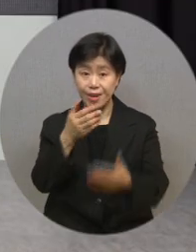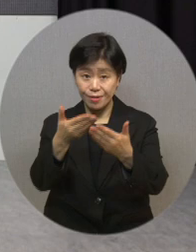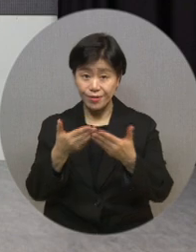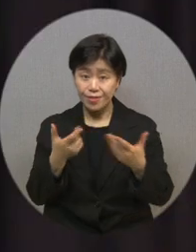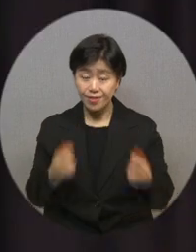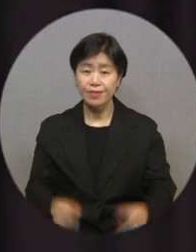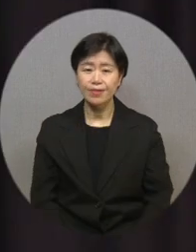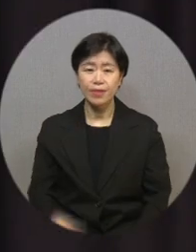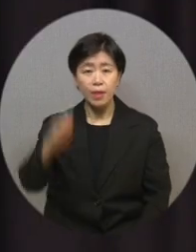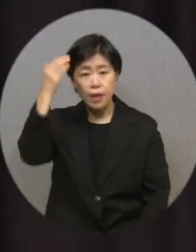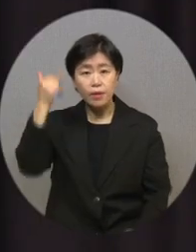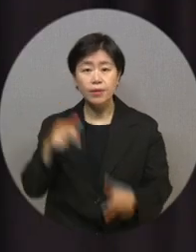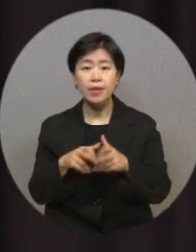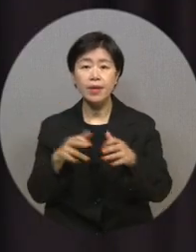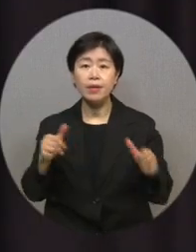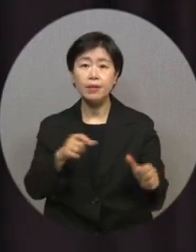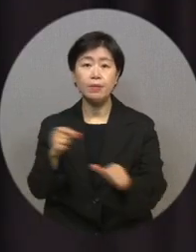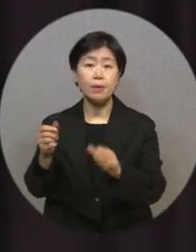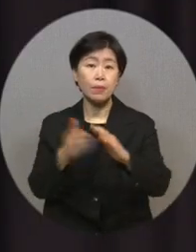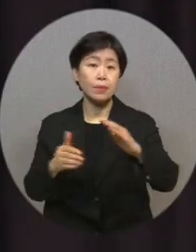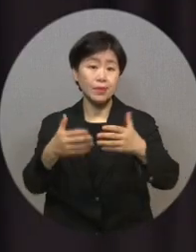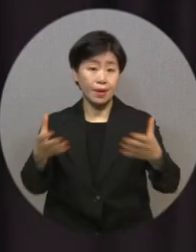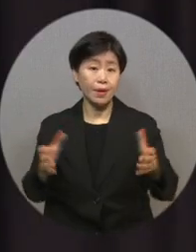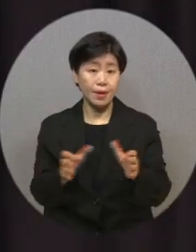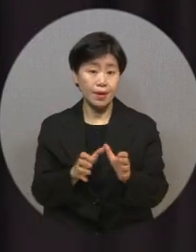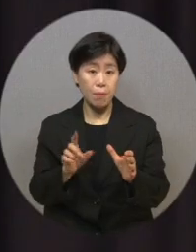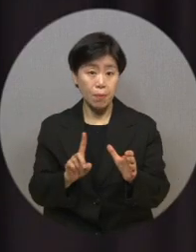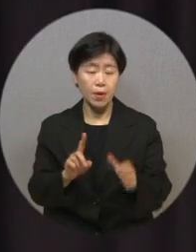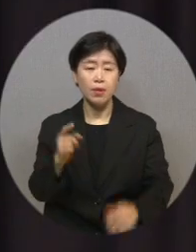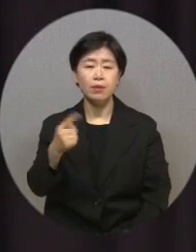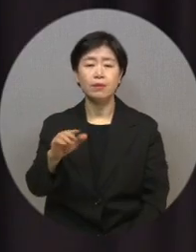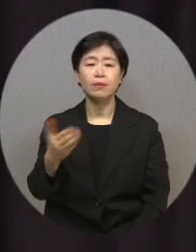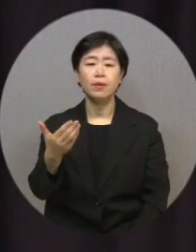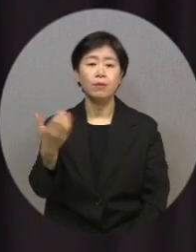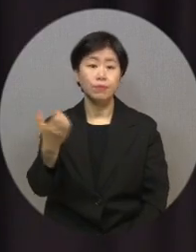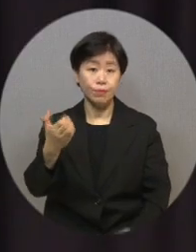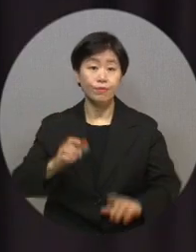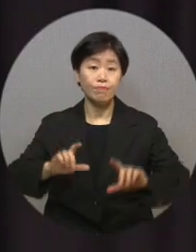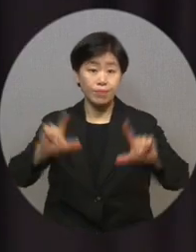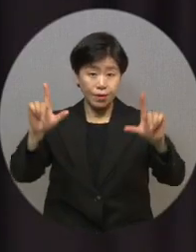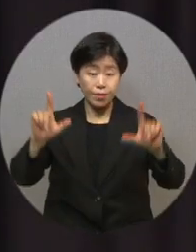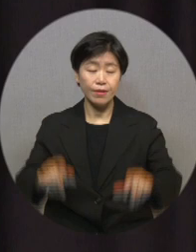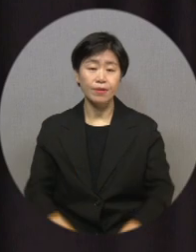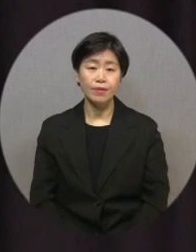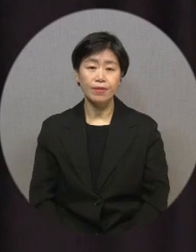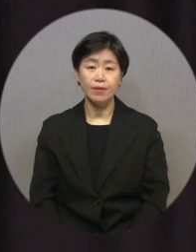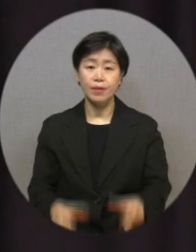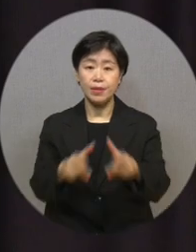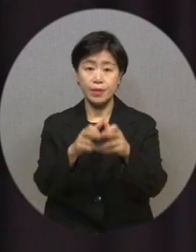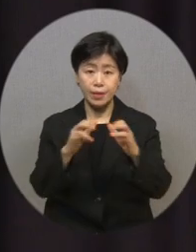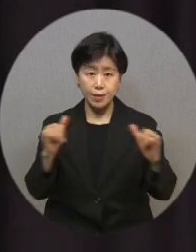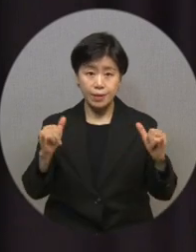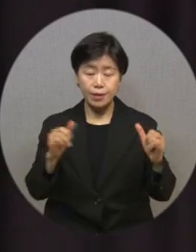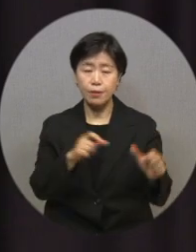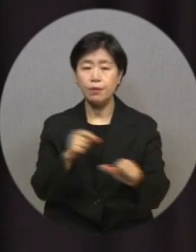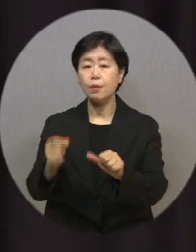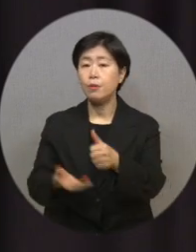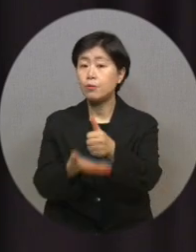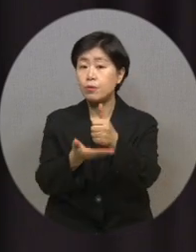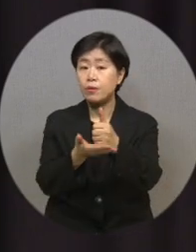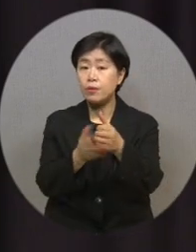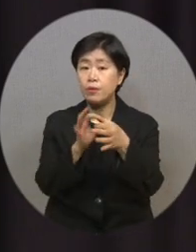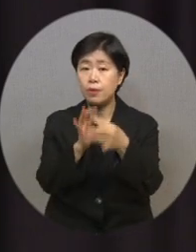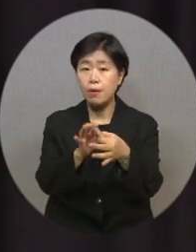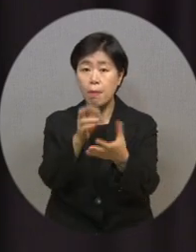저희 한국 장애인 고용 공단은 1999년 1990년 어 장애고용 촉진 등에 관한